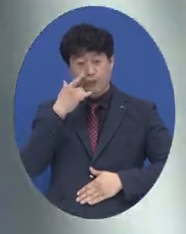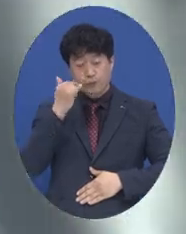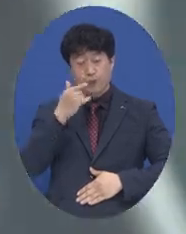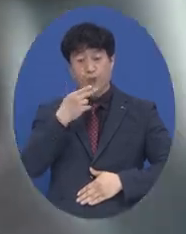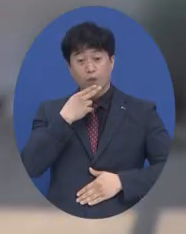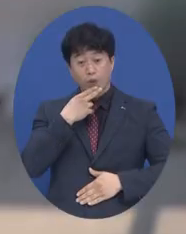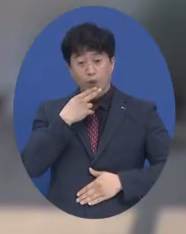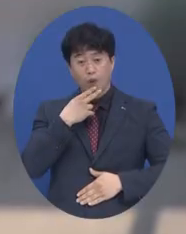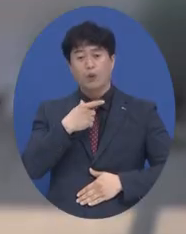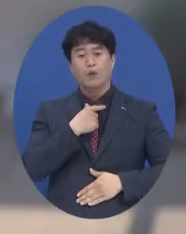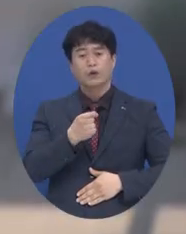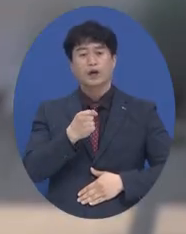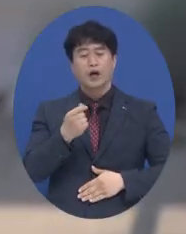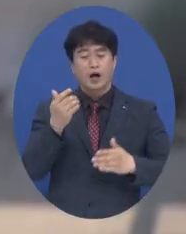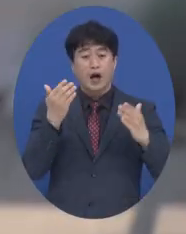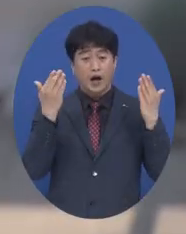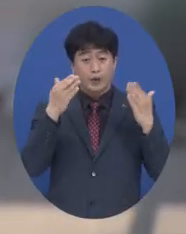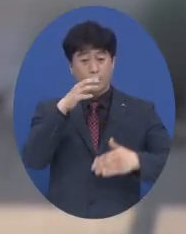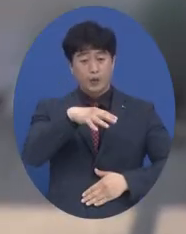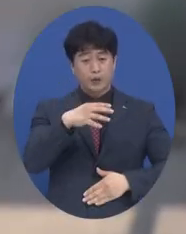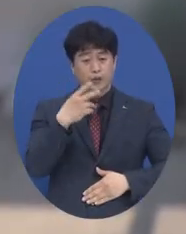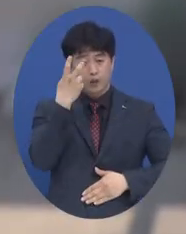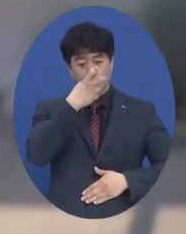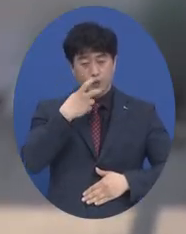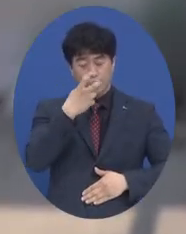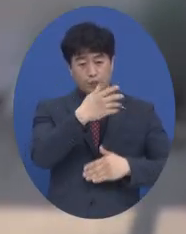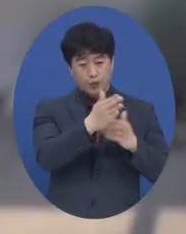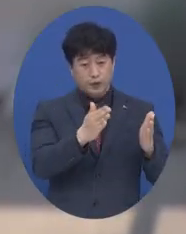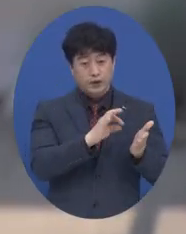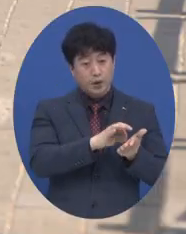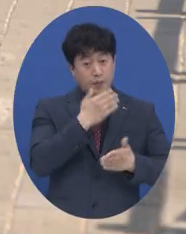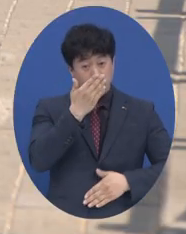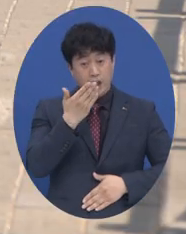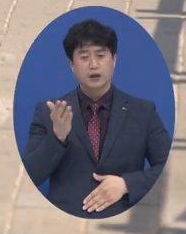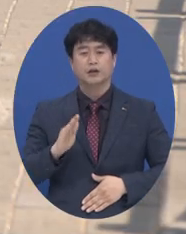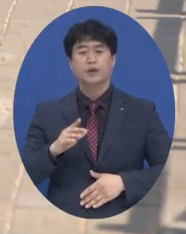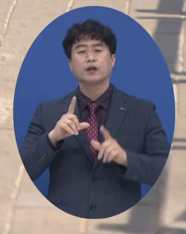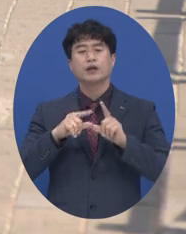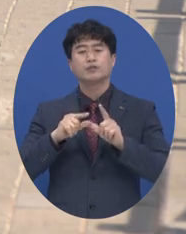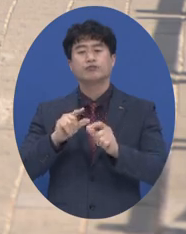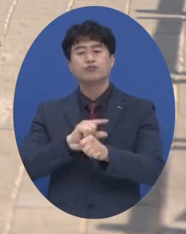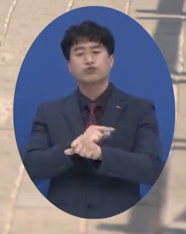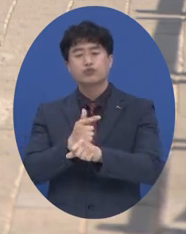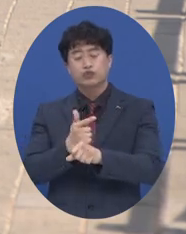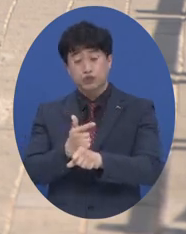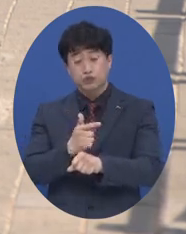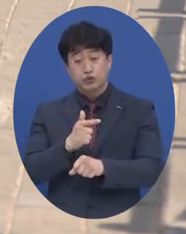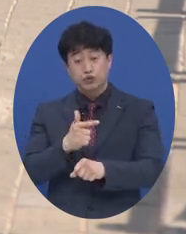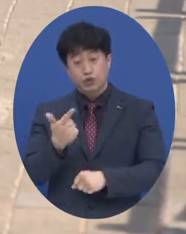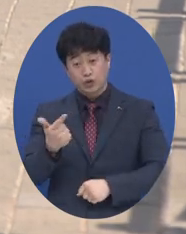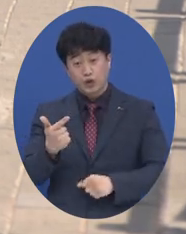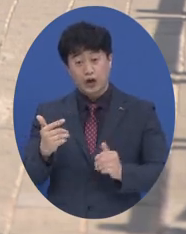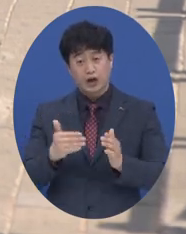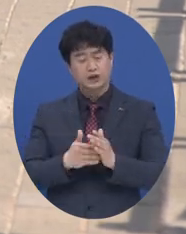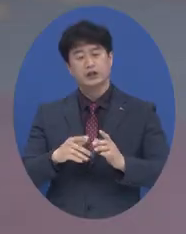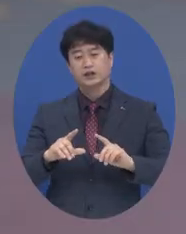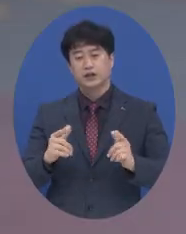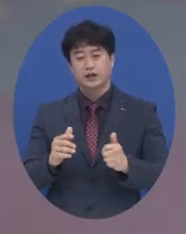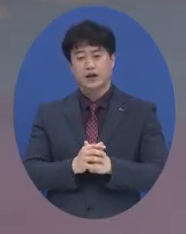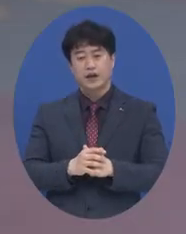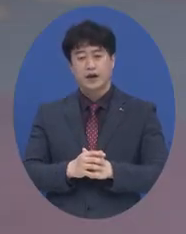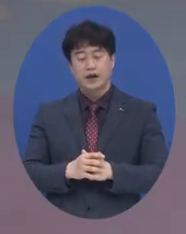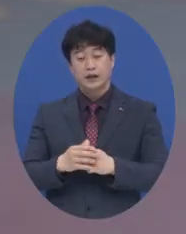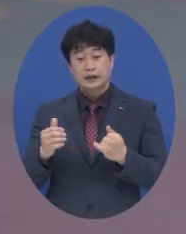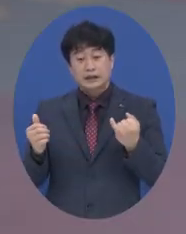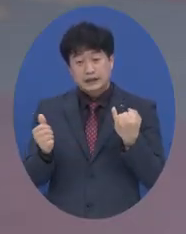경우 원하면 학교에서 돌봄 교실을 이용할 수 있지만 대부분 저녁까지 하지는 않습니다. 그렇다 보니 특히